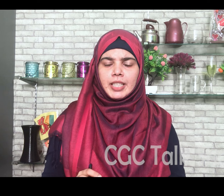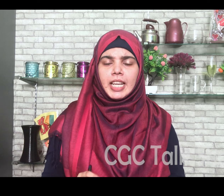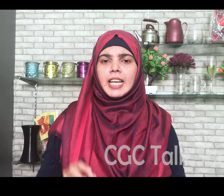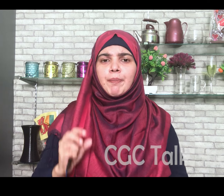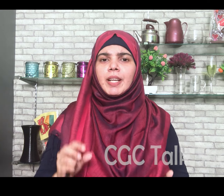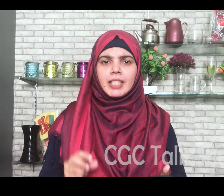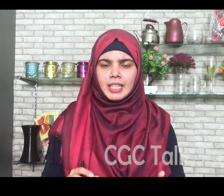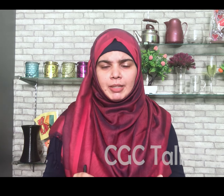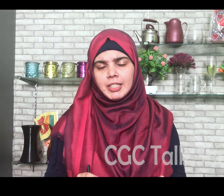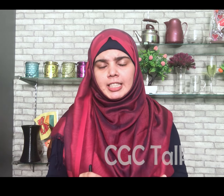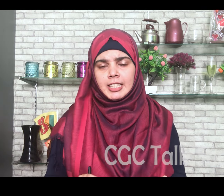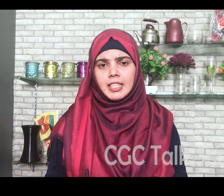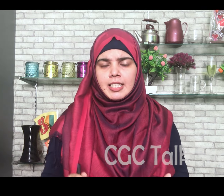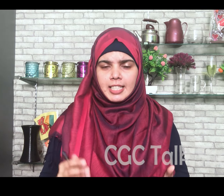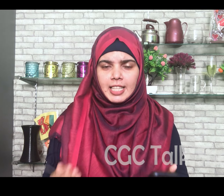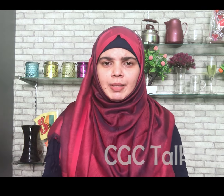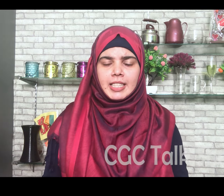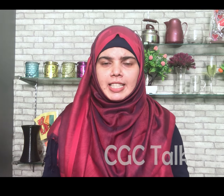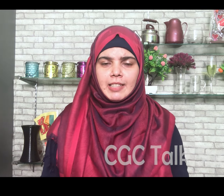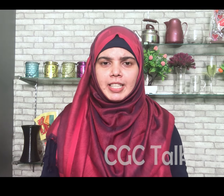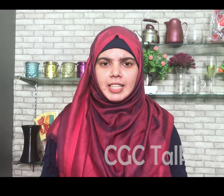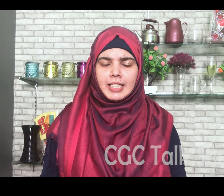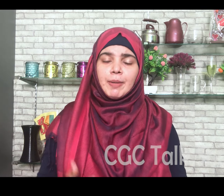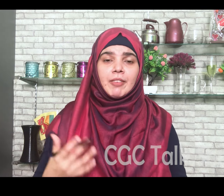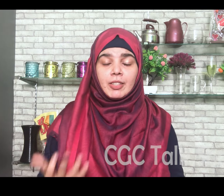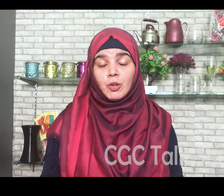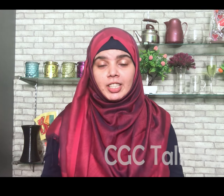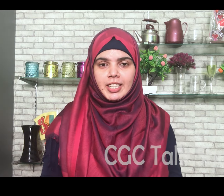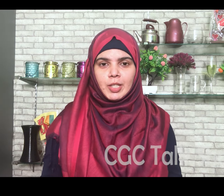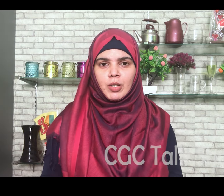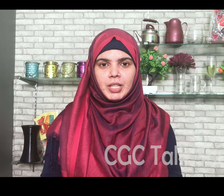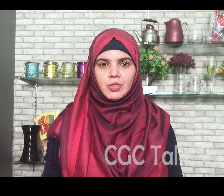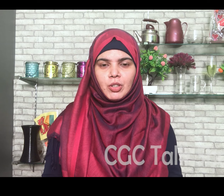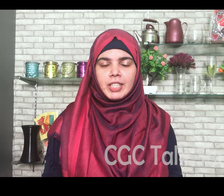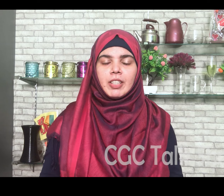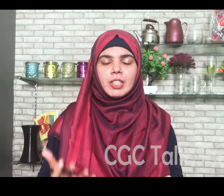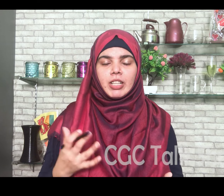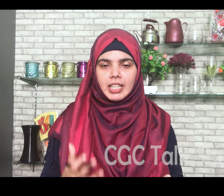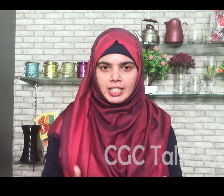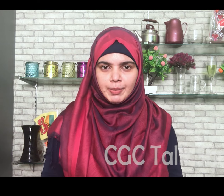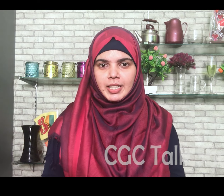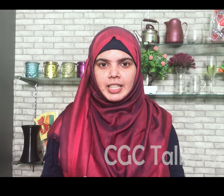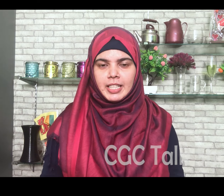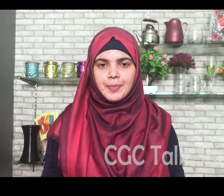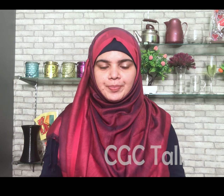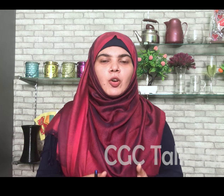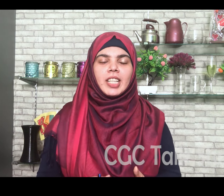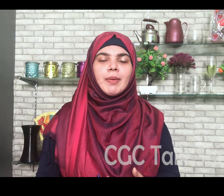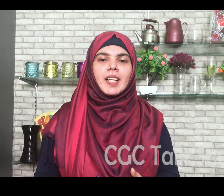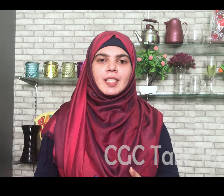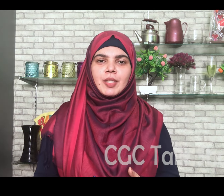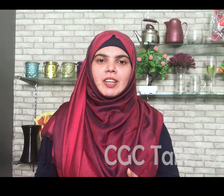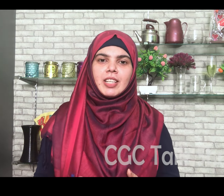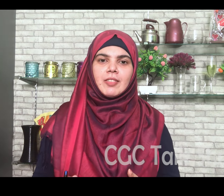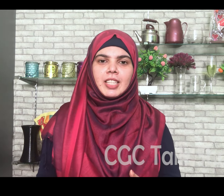கணக்கெடுப்பு எடுத்தீங்க, இது எப்படி வந்து நம்ம வந்து ஜனாதிபதி தேர்தல் வைக்கலாம், எப்படி வந்து ஓட் கிடைக்கும் அப்படின்னு சொல்லிட்டு இவங்க வந்து ஒரு கணக்கெடுப்பு எடுத்தாங்க.